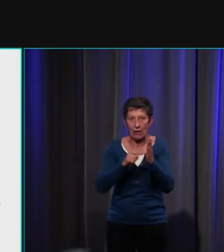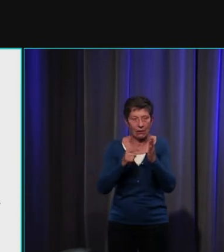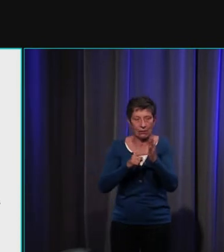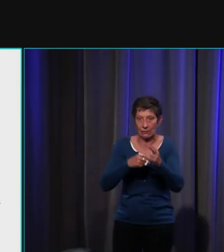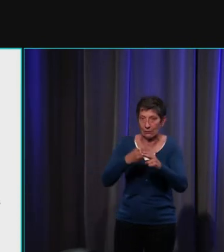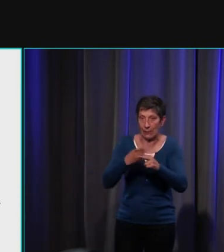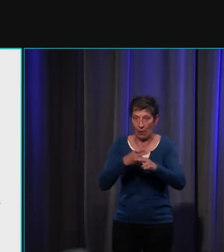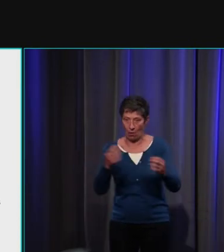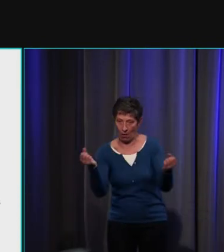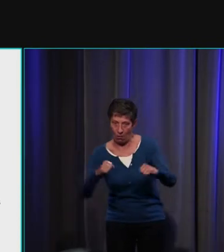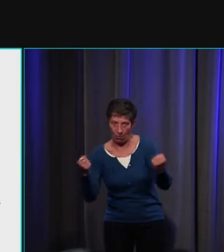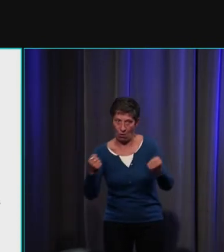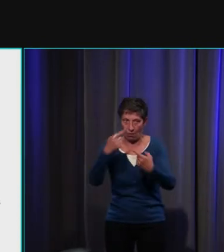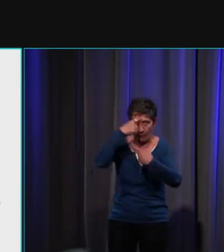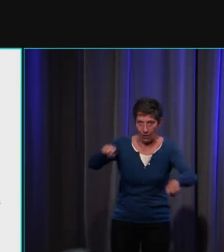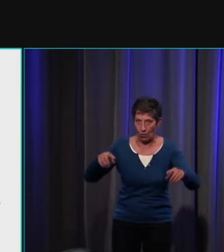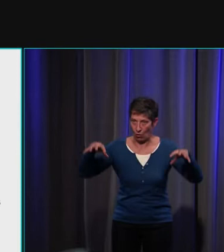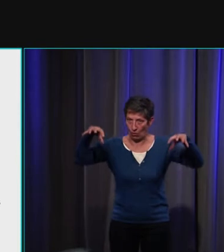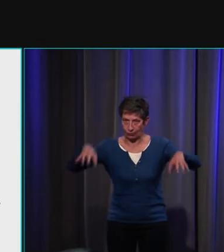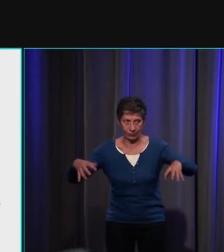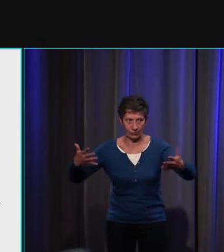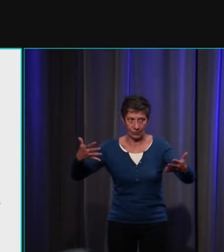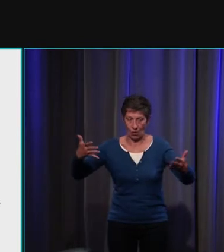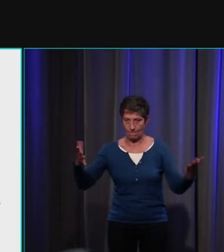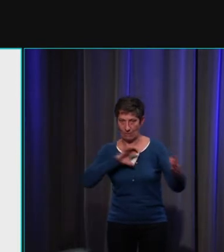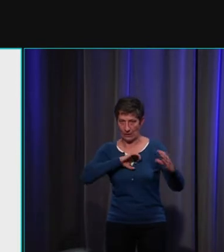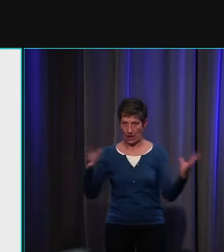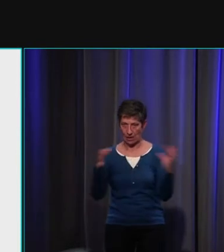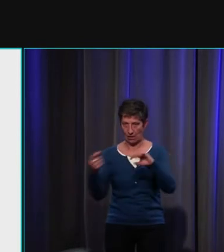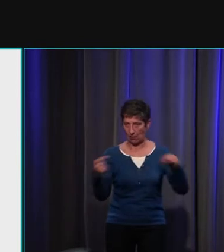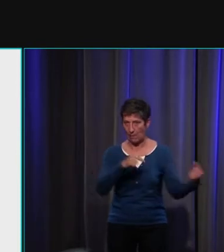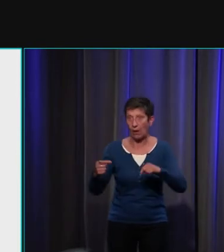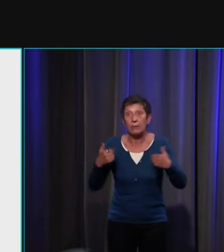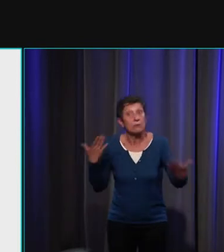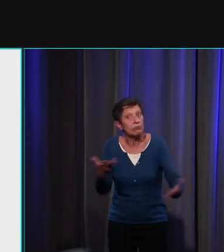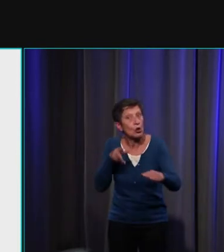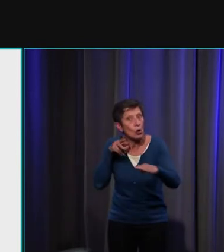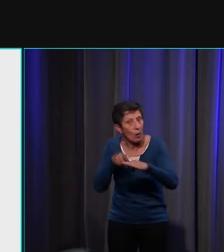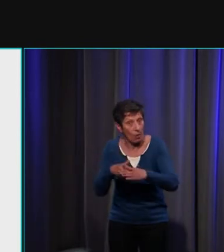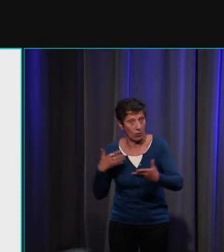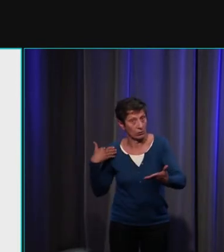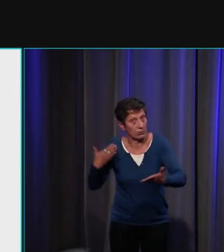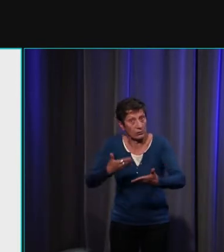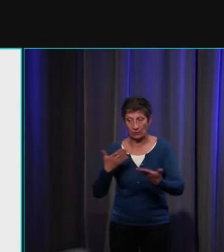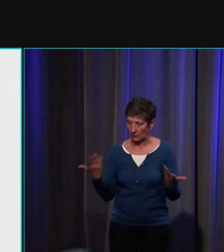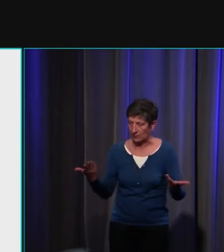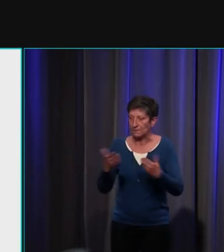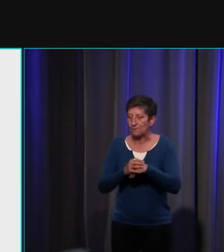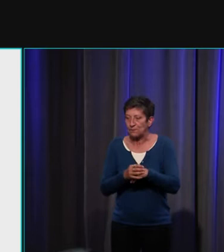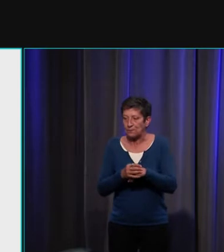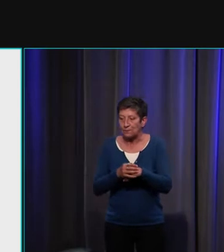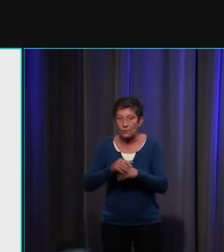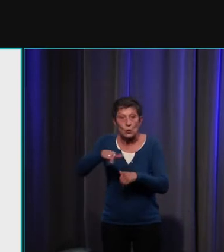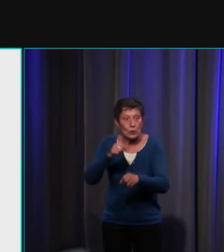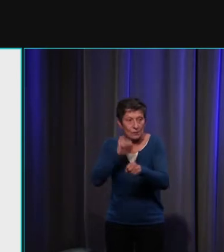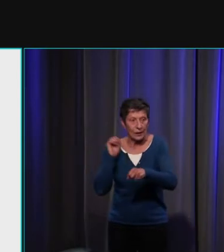dans des pour et des contres et ça et tout cela est en train de naître ici largement au 12e siècle alors le décret est